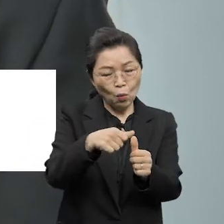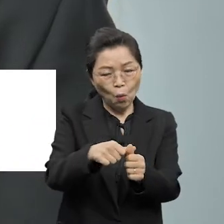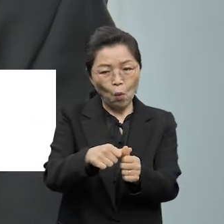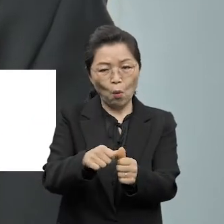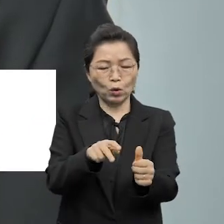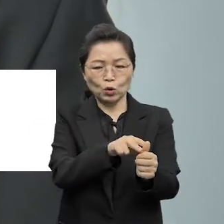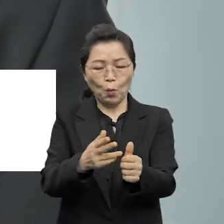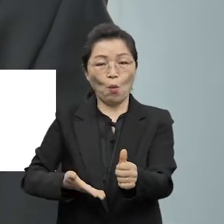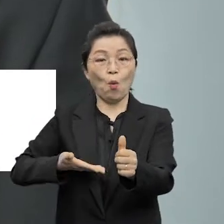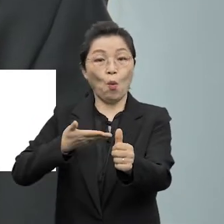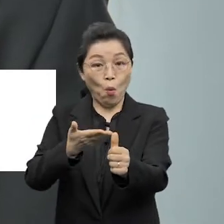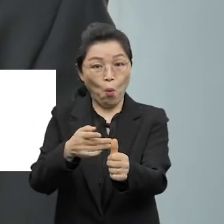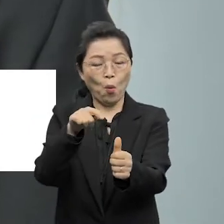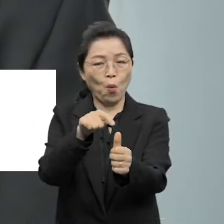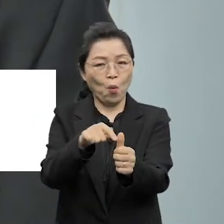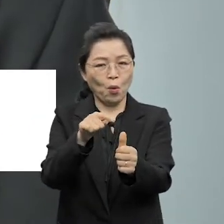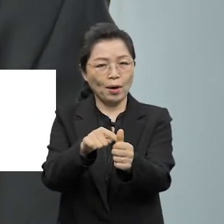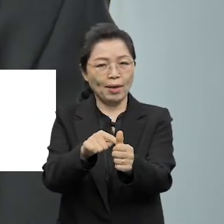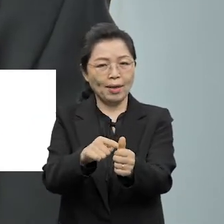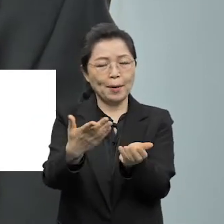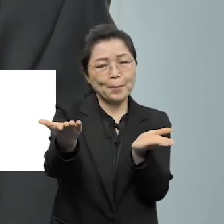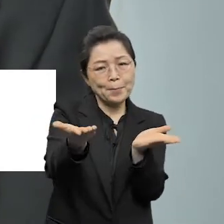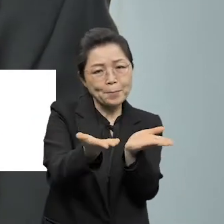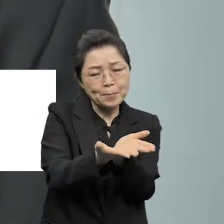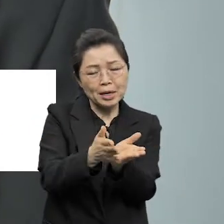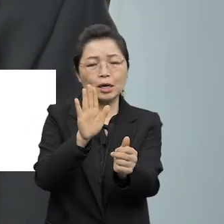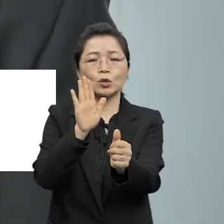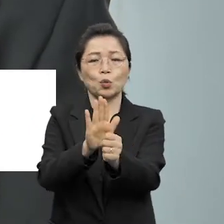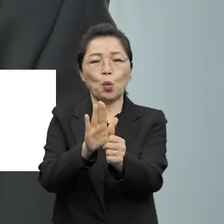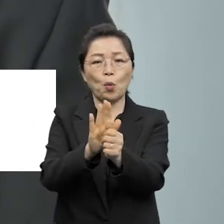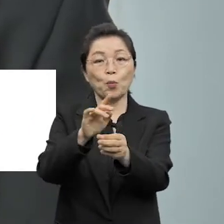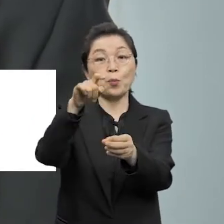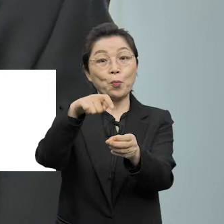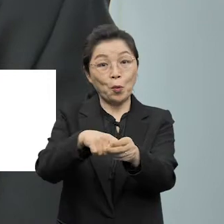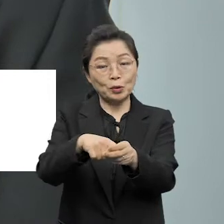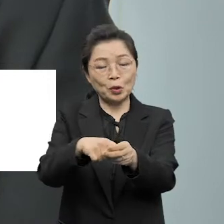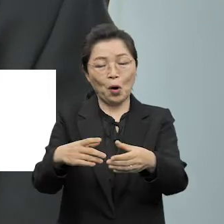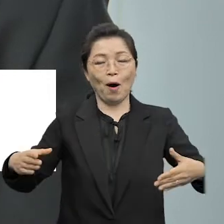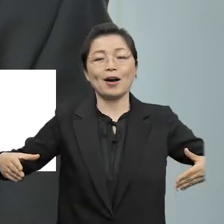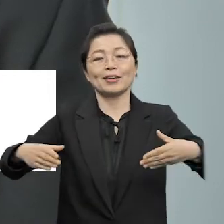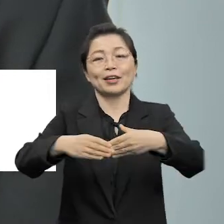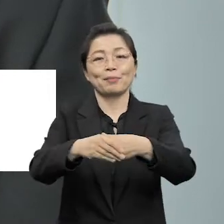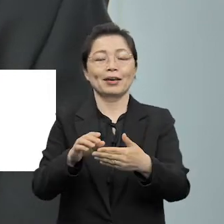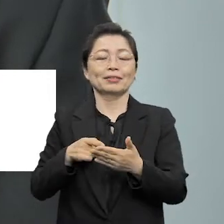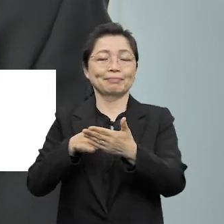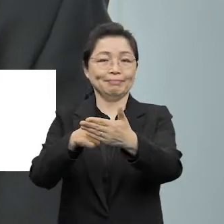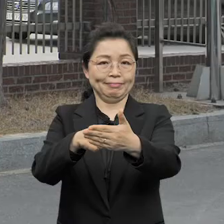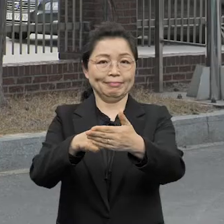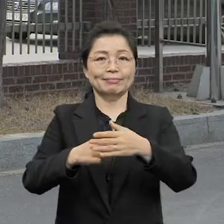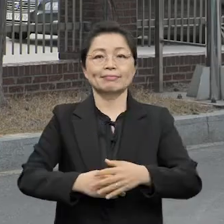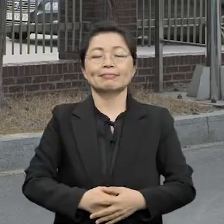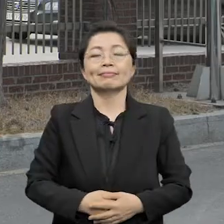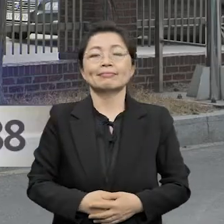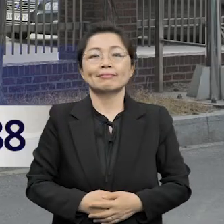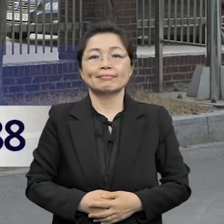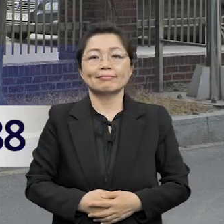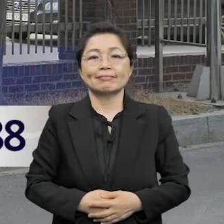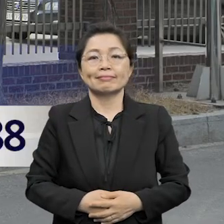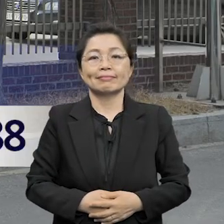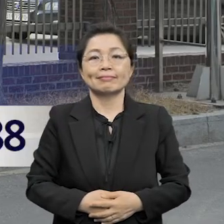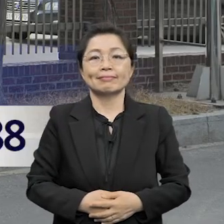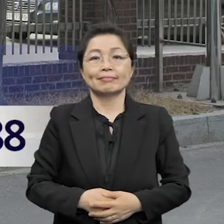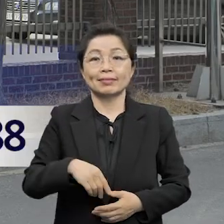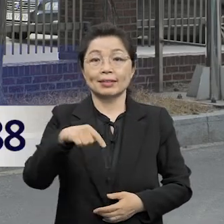제공으로 소상공인들에게 실질적인 도움이 될 수 있도록 이번 협약을 추진했습니다.